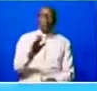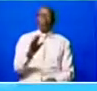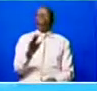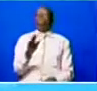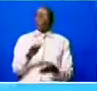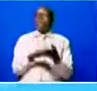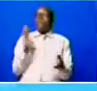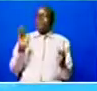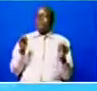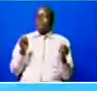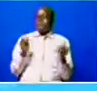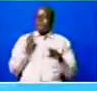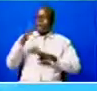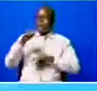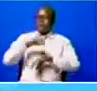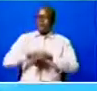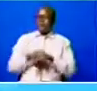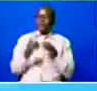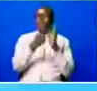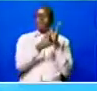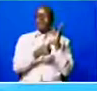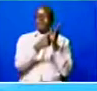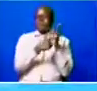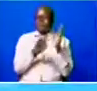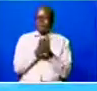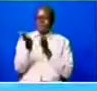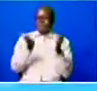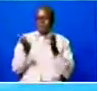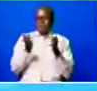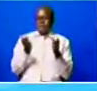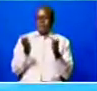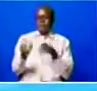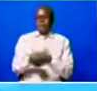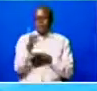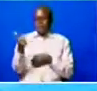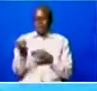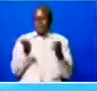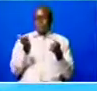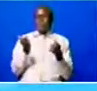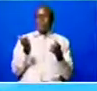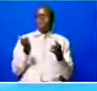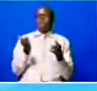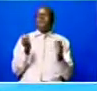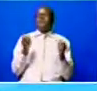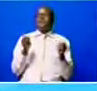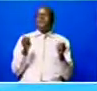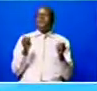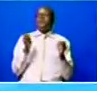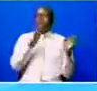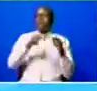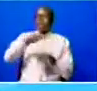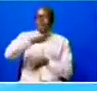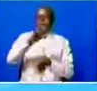usiokuwa mrefu, hasa baada ya kupata kamusi ya leo na matangazo ya biashara na taarifa zaidi ambazo tumekuandalia jioni ya leo. Endelea kuwa